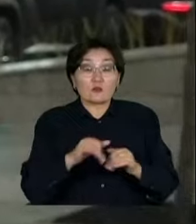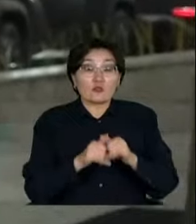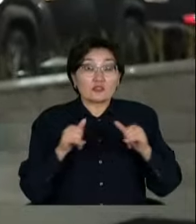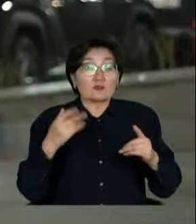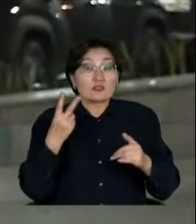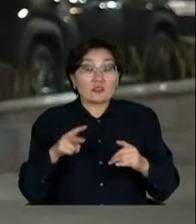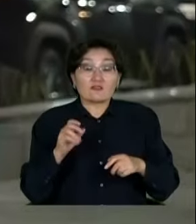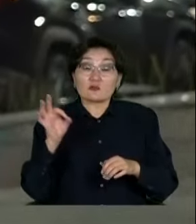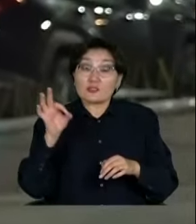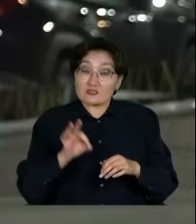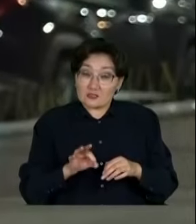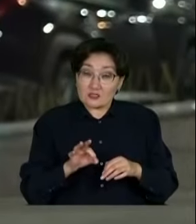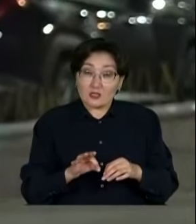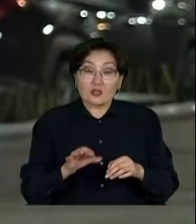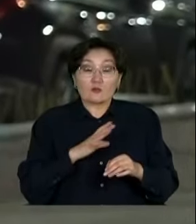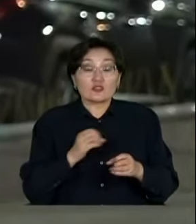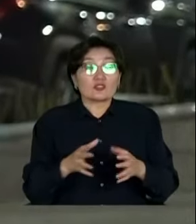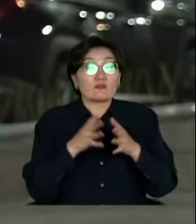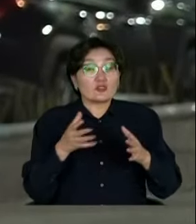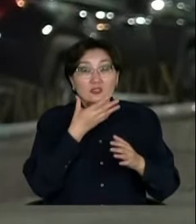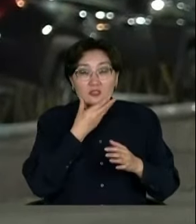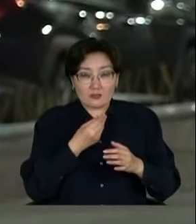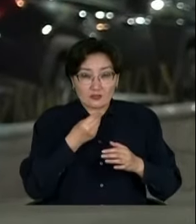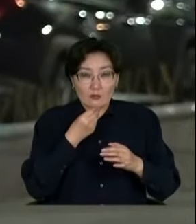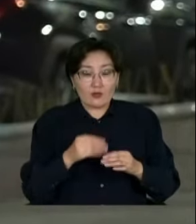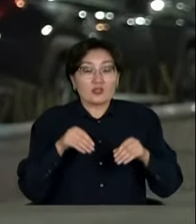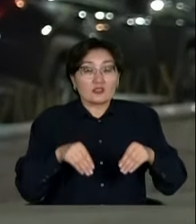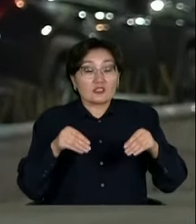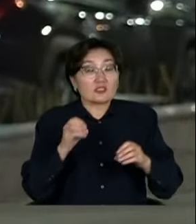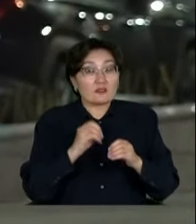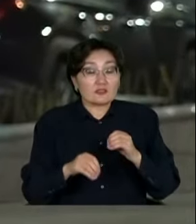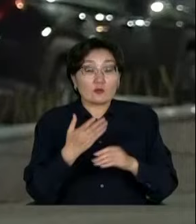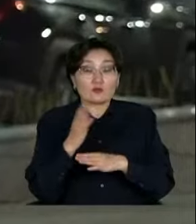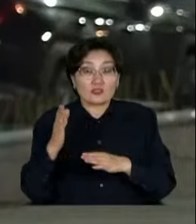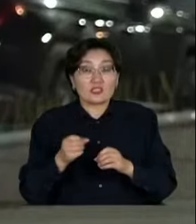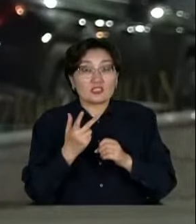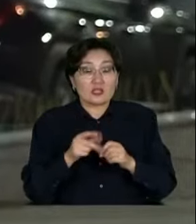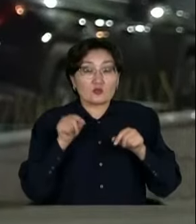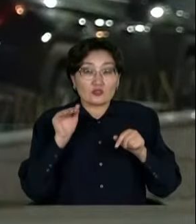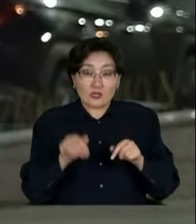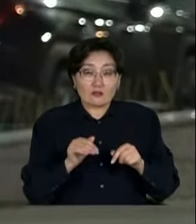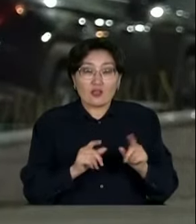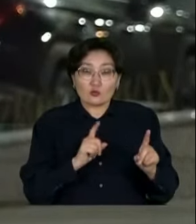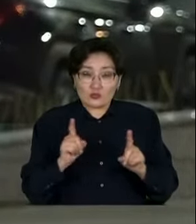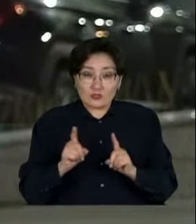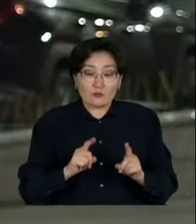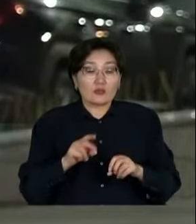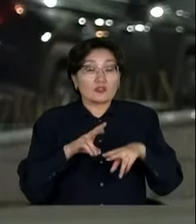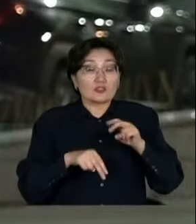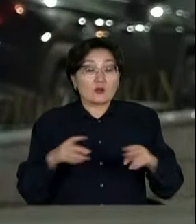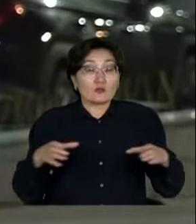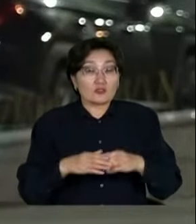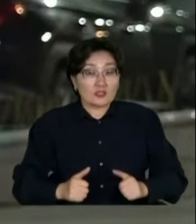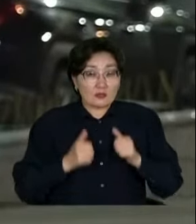на 20%. Стала еще красивее. Высажены десятки деревьев и 13 тысяч кустарников. Подрядчик